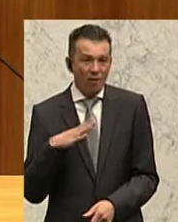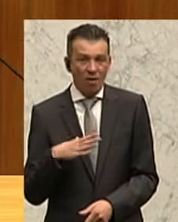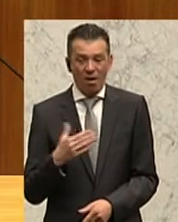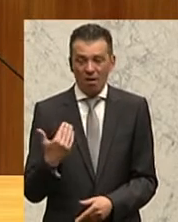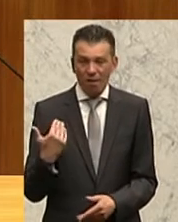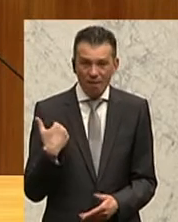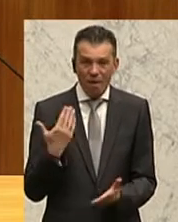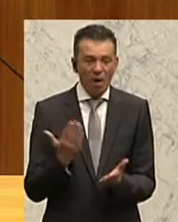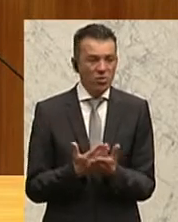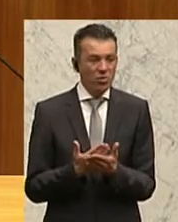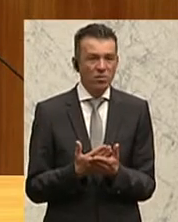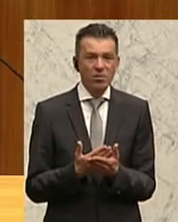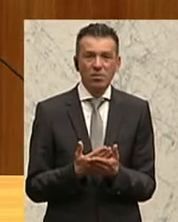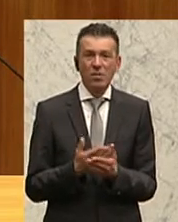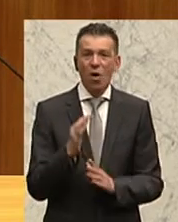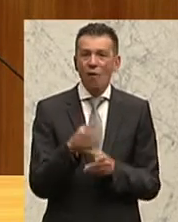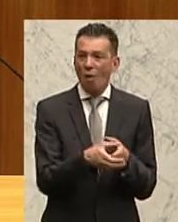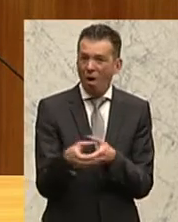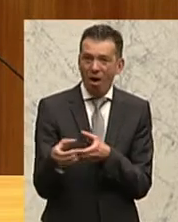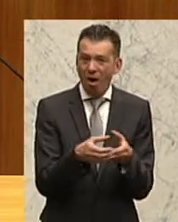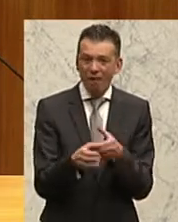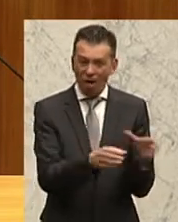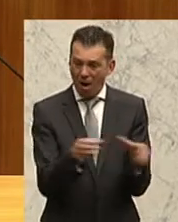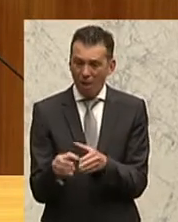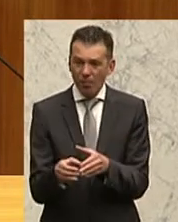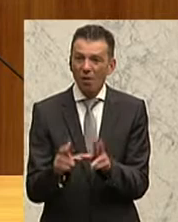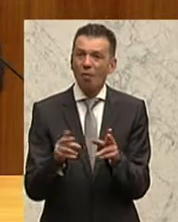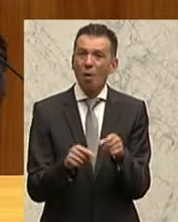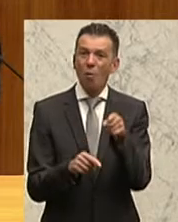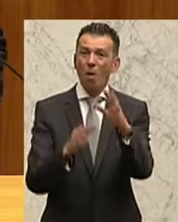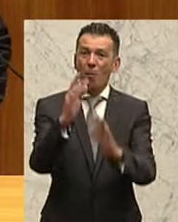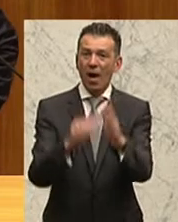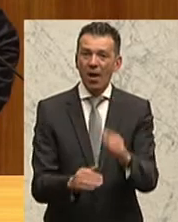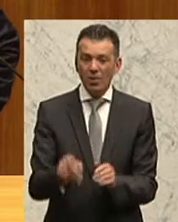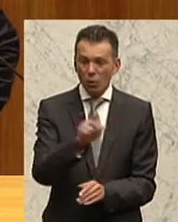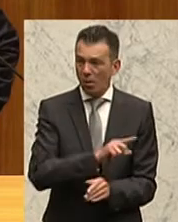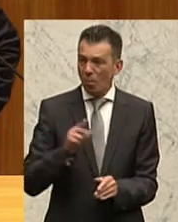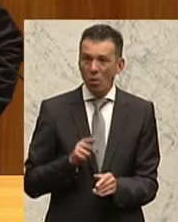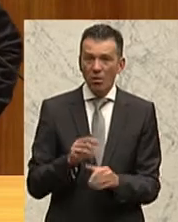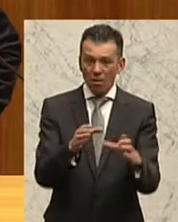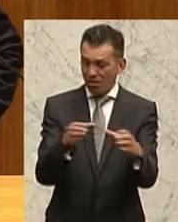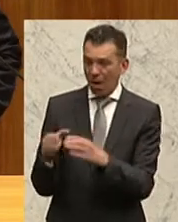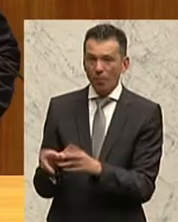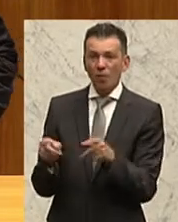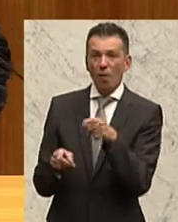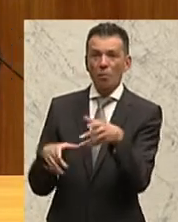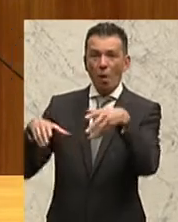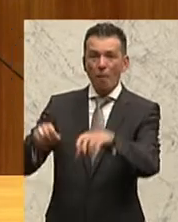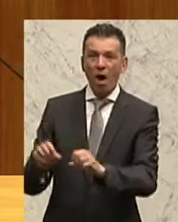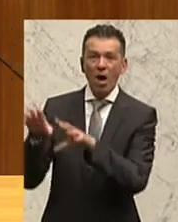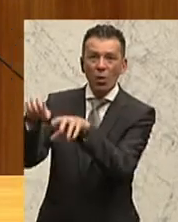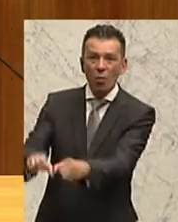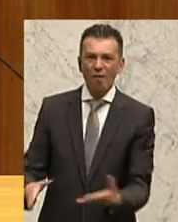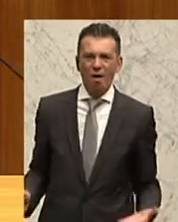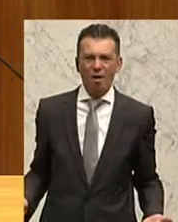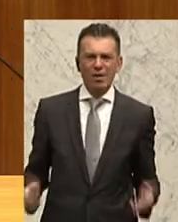keine Feuerwehrleute abziehen, wenn es irgendwo brennt, oder keine Polizisten abziehen, weil wo ein Banküberfall stattfindet. Es ist ja völlig sinnentleert, diese